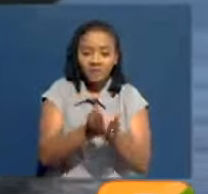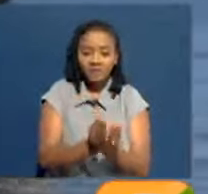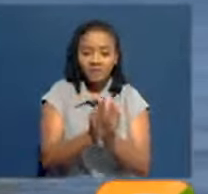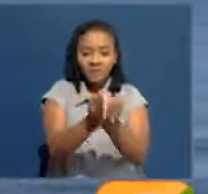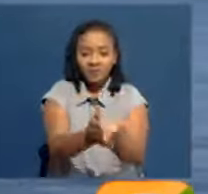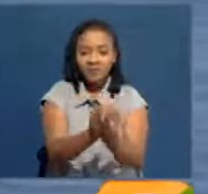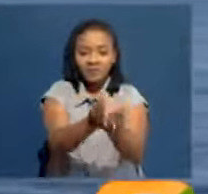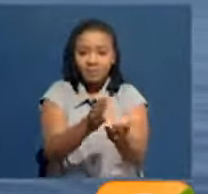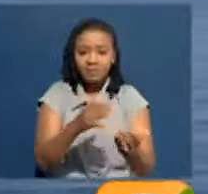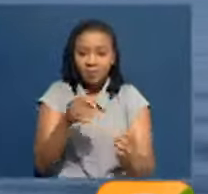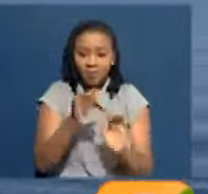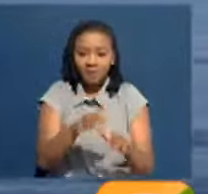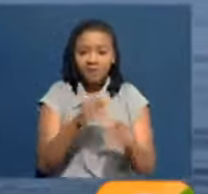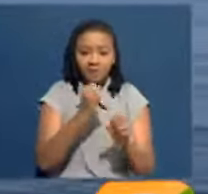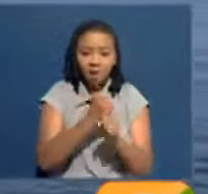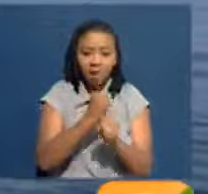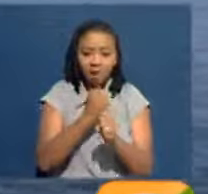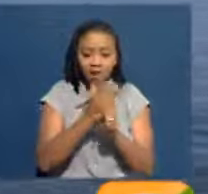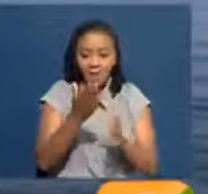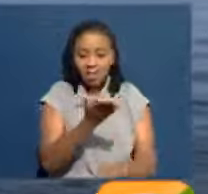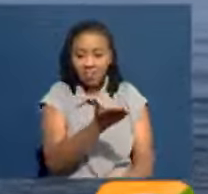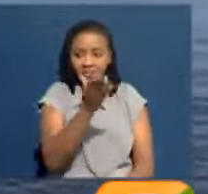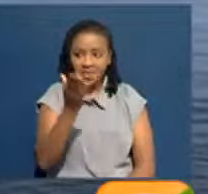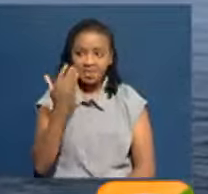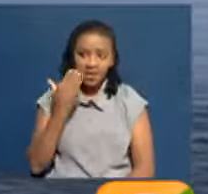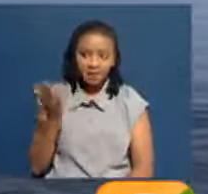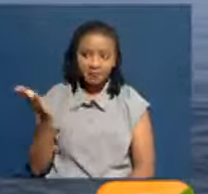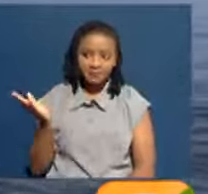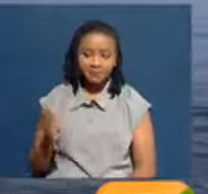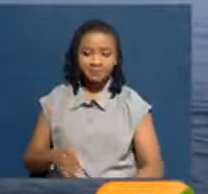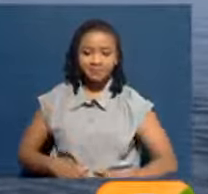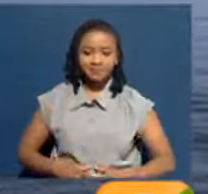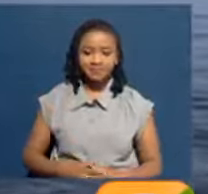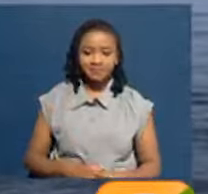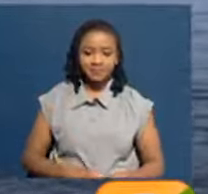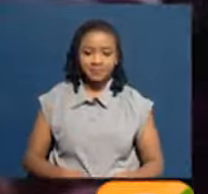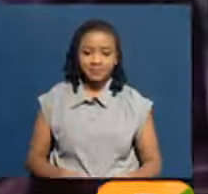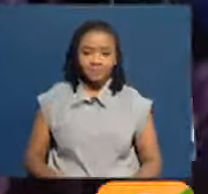nchi hizi mbili. Stephen Leto, runinga ya Citizen.